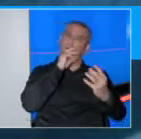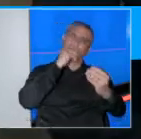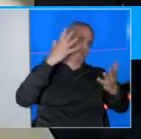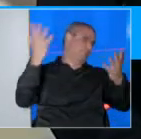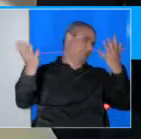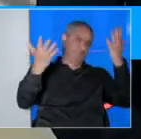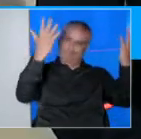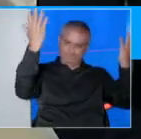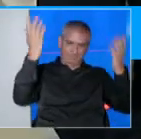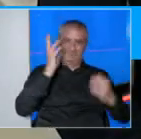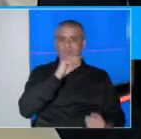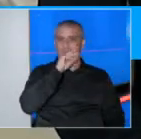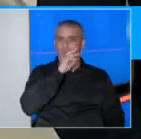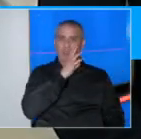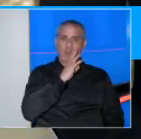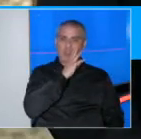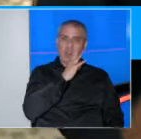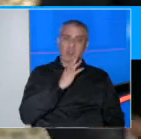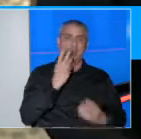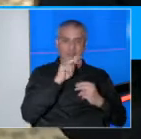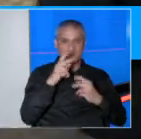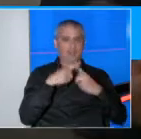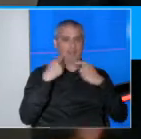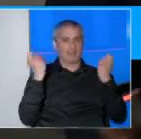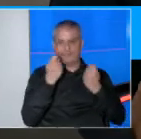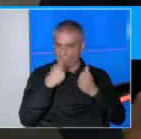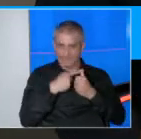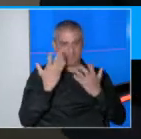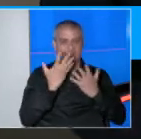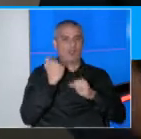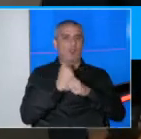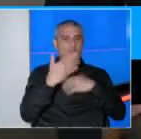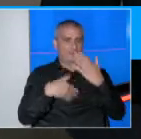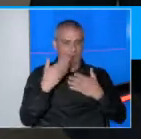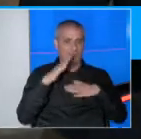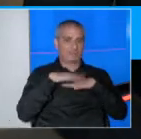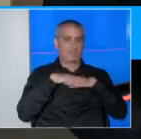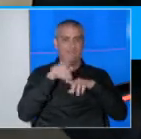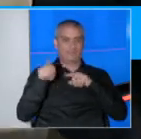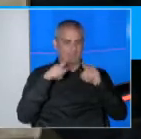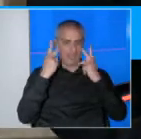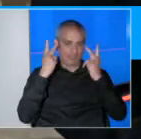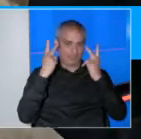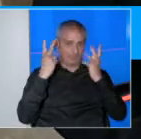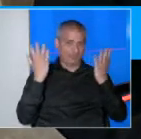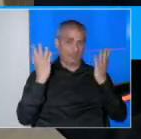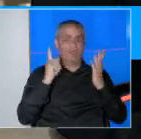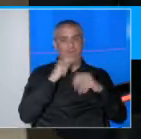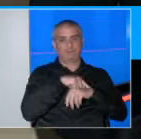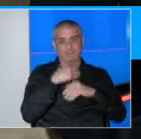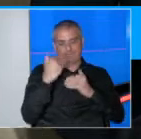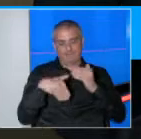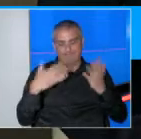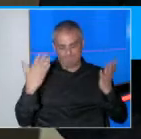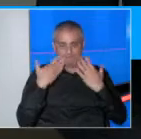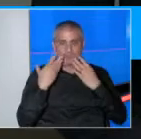על, אנחנו יכולים לדבר על העניין הזה עוד הרבה, על קמפיינים, איך הם מתנהלים לתפקיד כזה חשוב, אבל הזמן דוחק